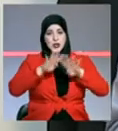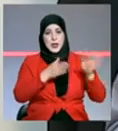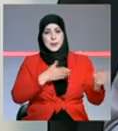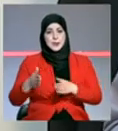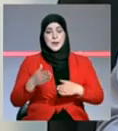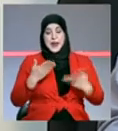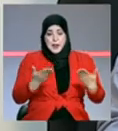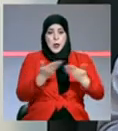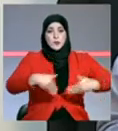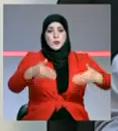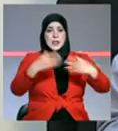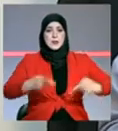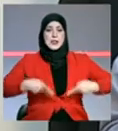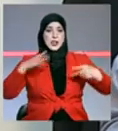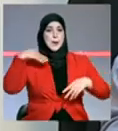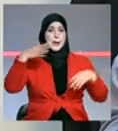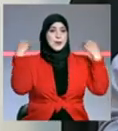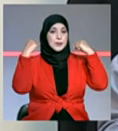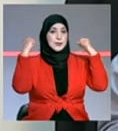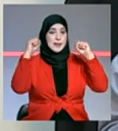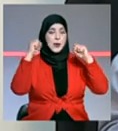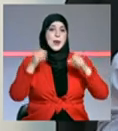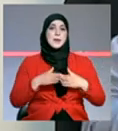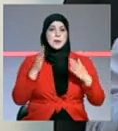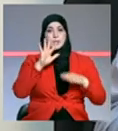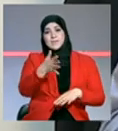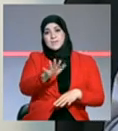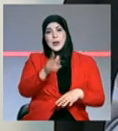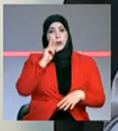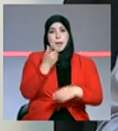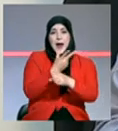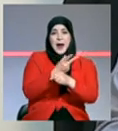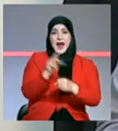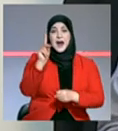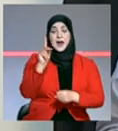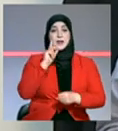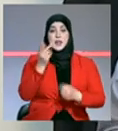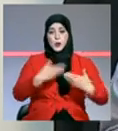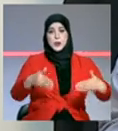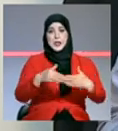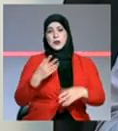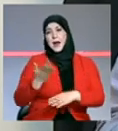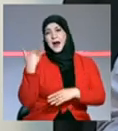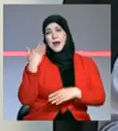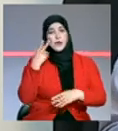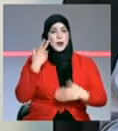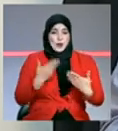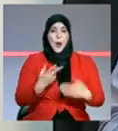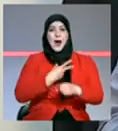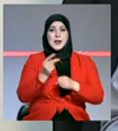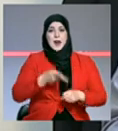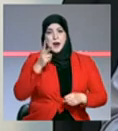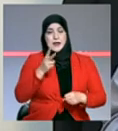عشناها بعد الثورة اللي هي ربما أعتقد أني أخطر مرحلة من المراحل اللي فاتت الكل، لأني أثبتت أن